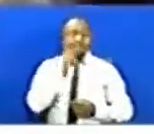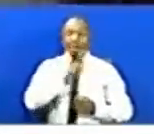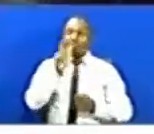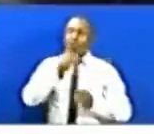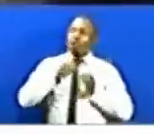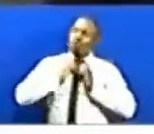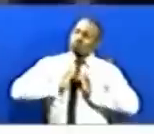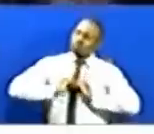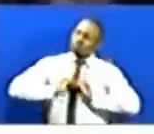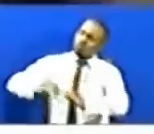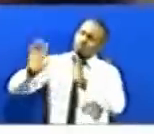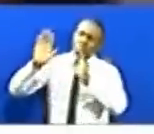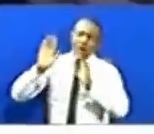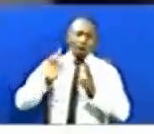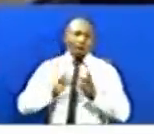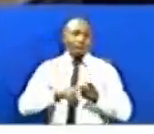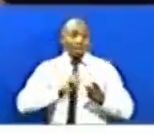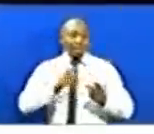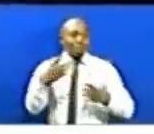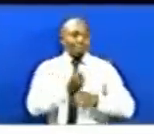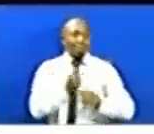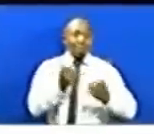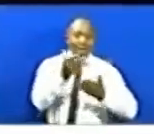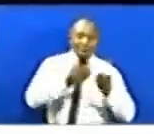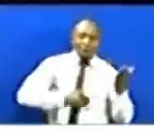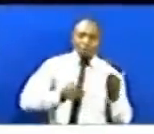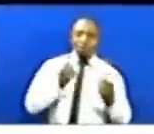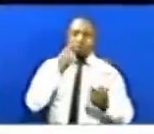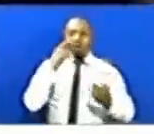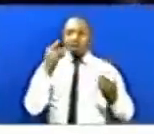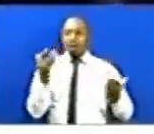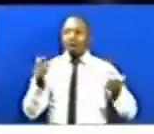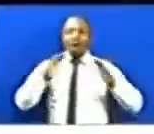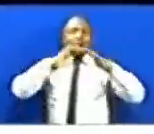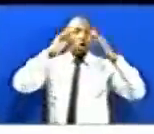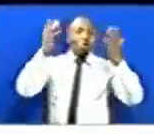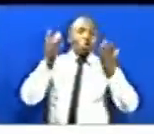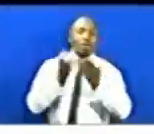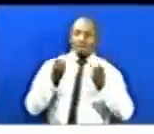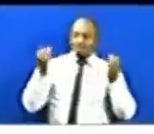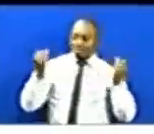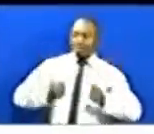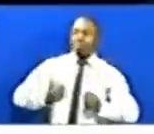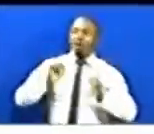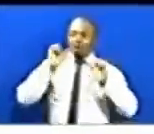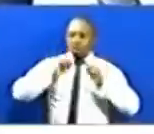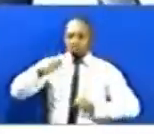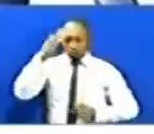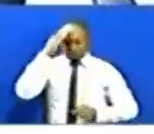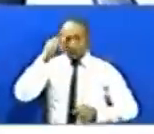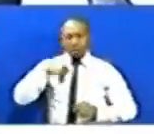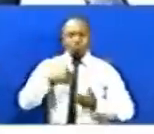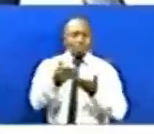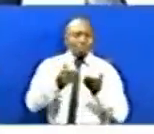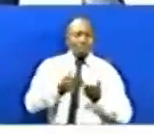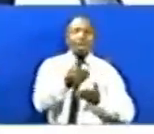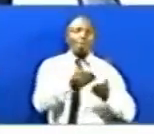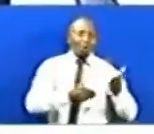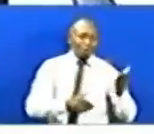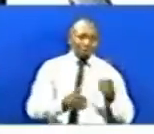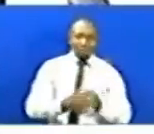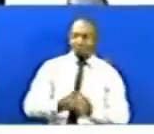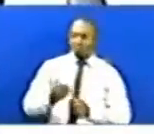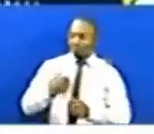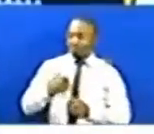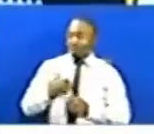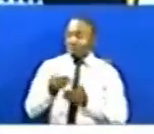vile umetelekezwa, yani ukipata barua unajiona kama vile yani dunia nzima inatakiwa ijue umepata barua. Barua